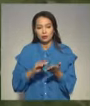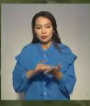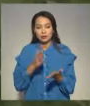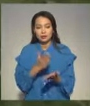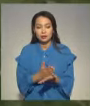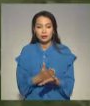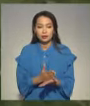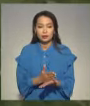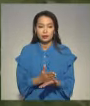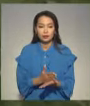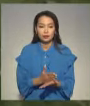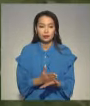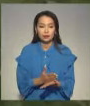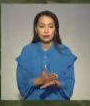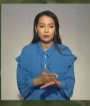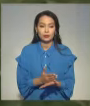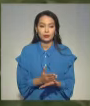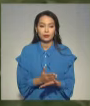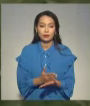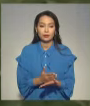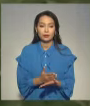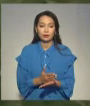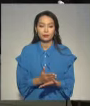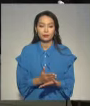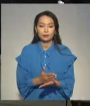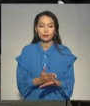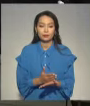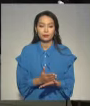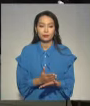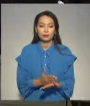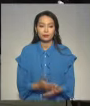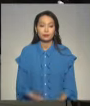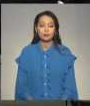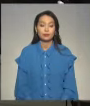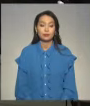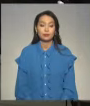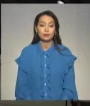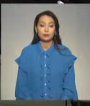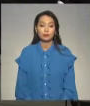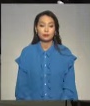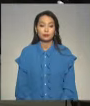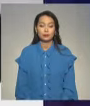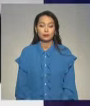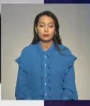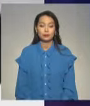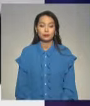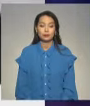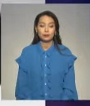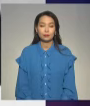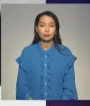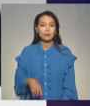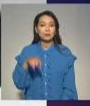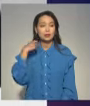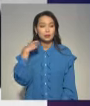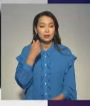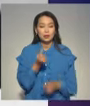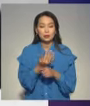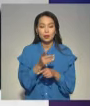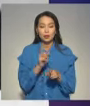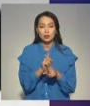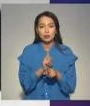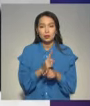election as president of the 77th session of the General Assembly. Президент бірнеше шет тілін